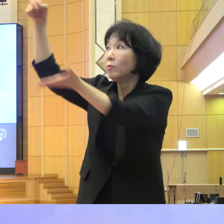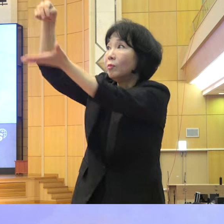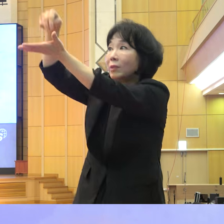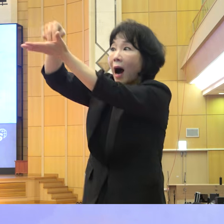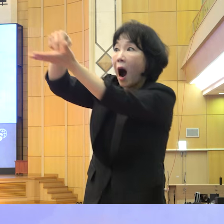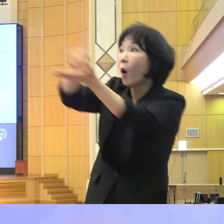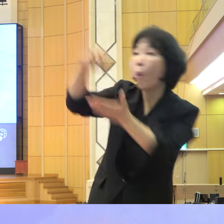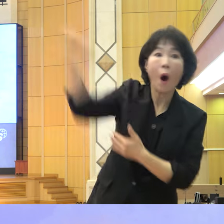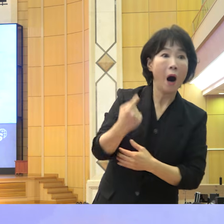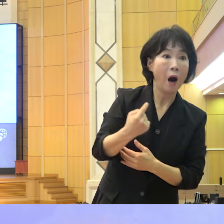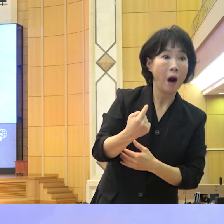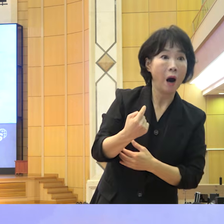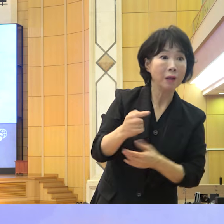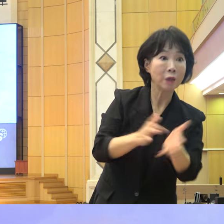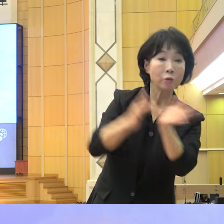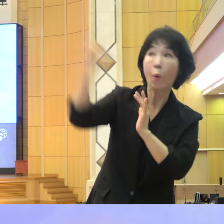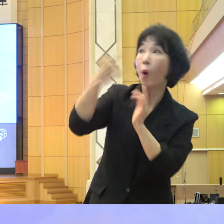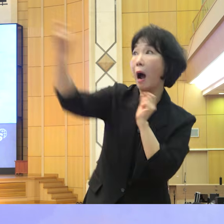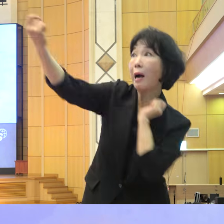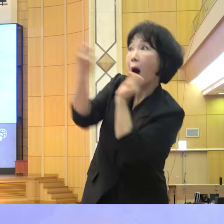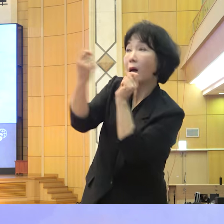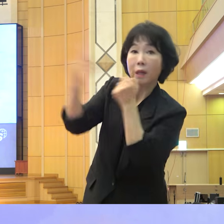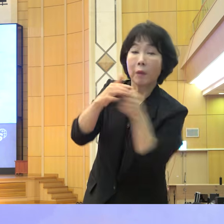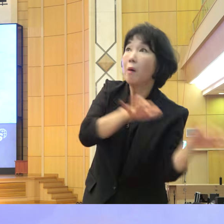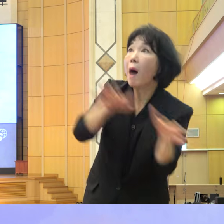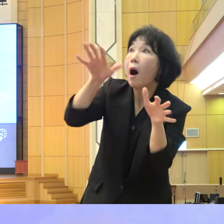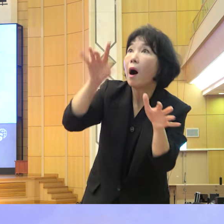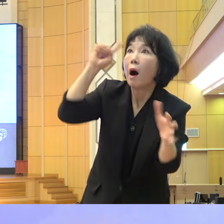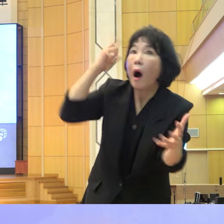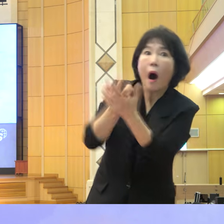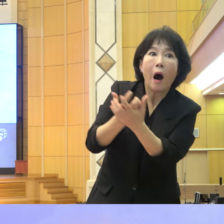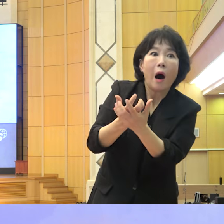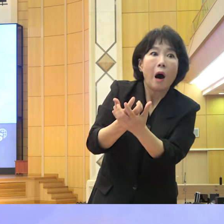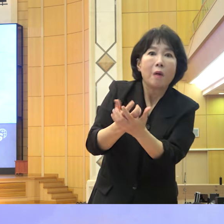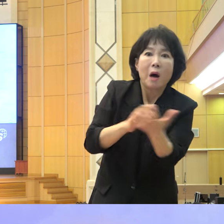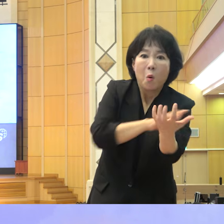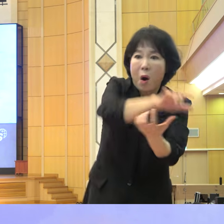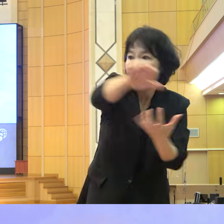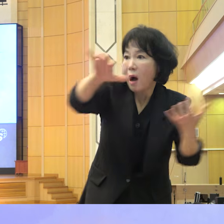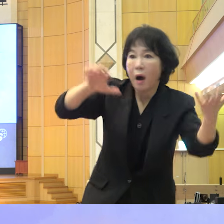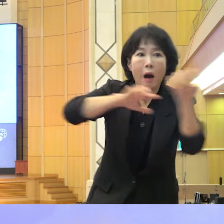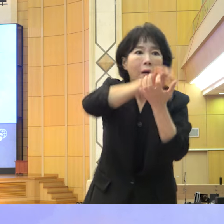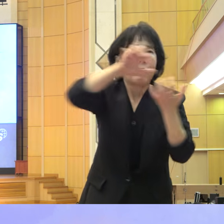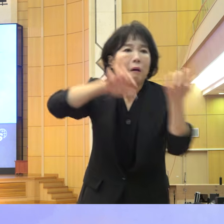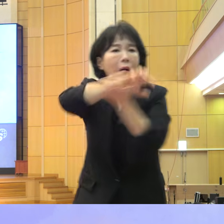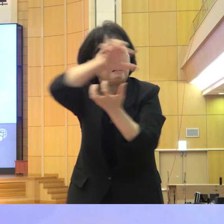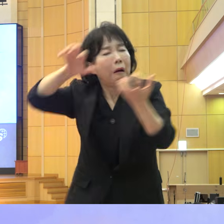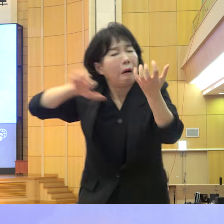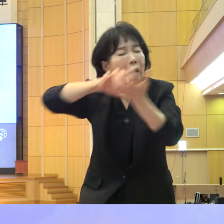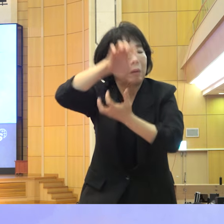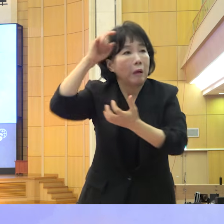주님 오실 때가 돼서 그런 거로구나. 이 주님이 오실 때가 되면요, 주님이 오시기 직전에